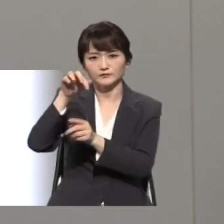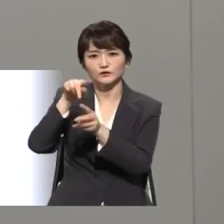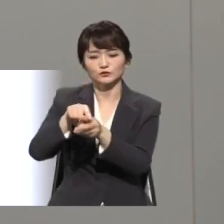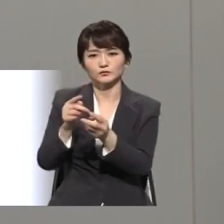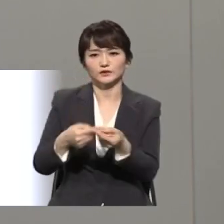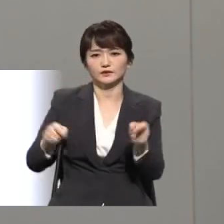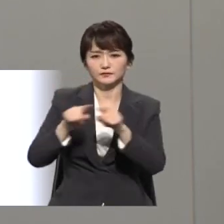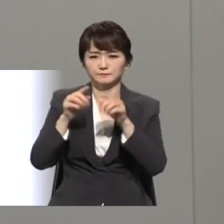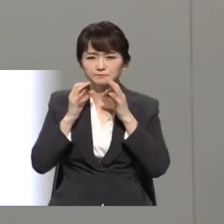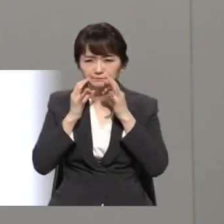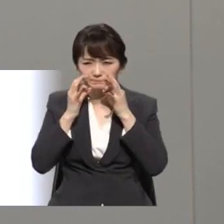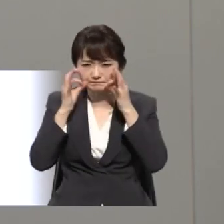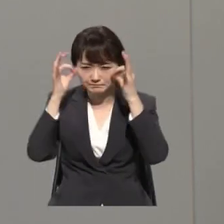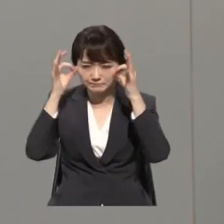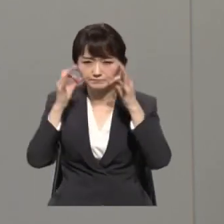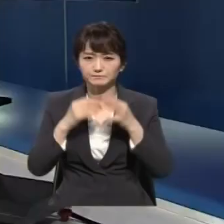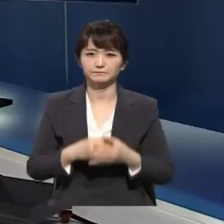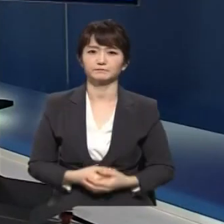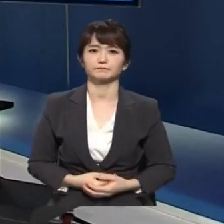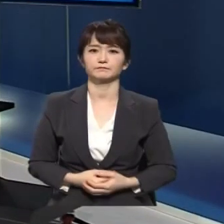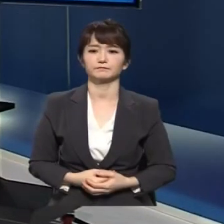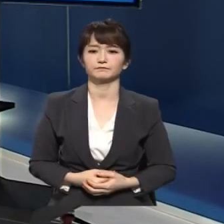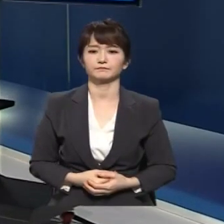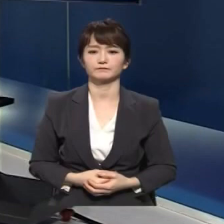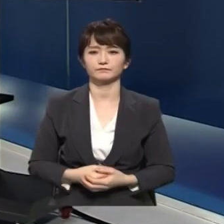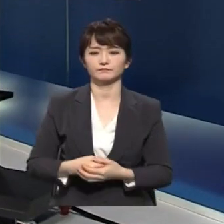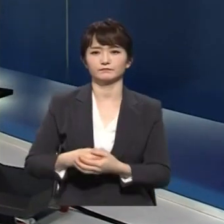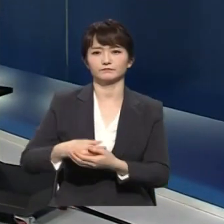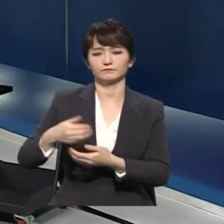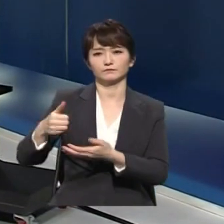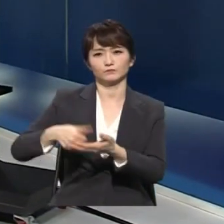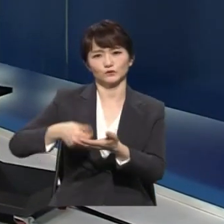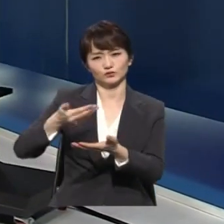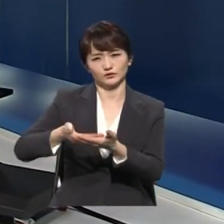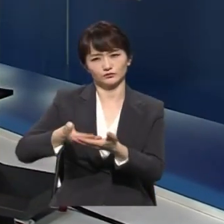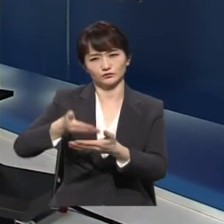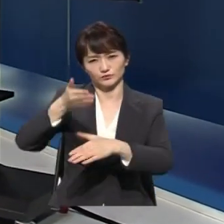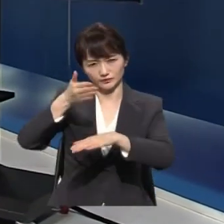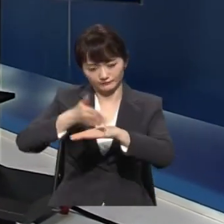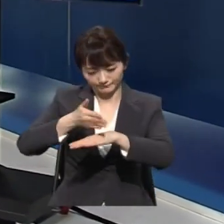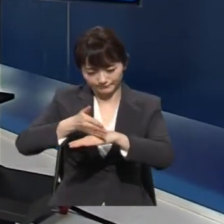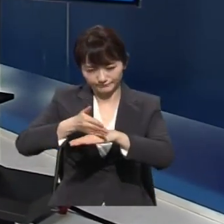함께 최선을 다하겠습니다 지지를 호소 드립니다 감사합니다